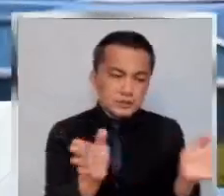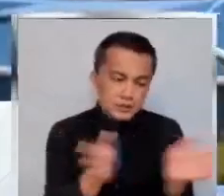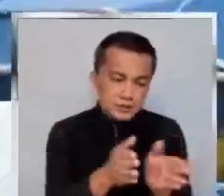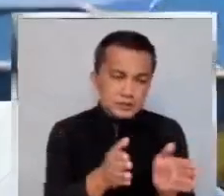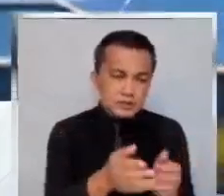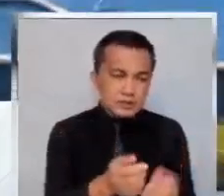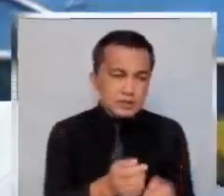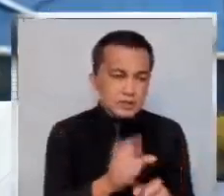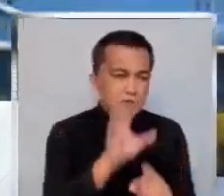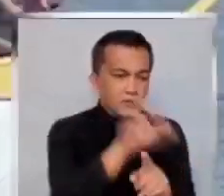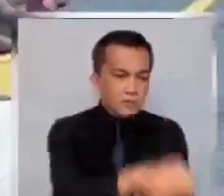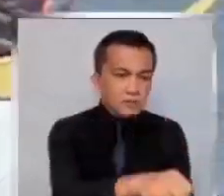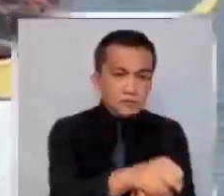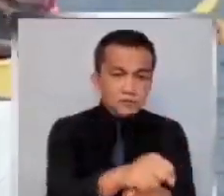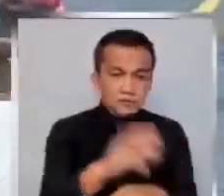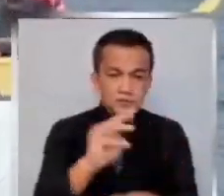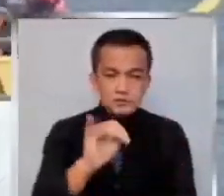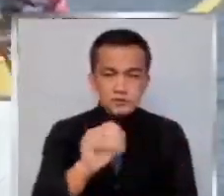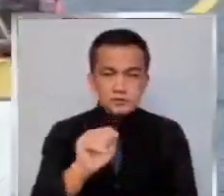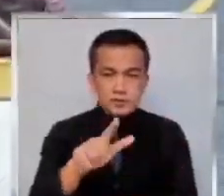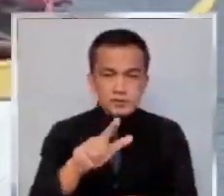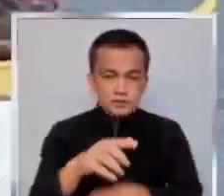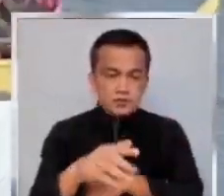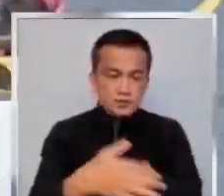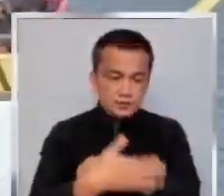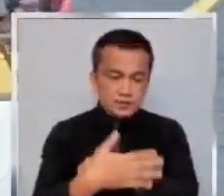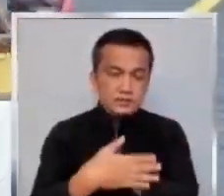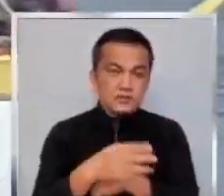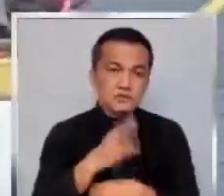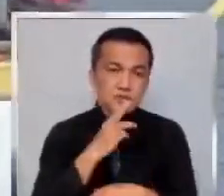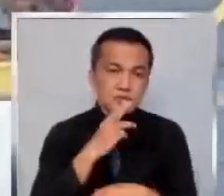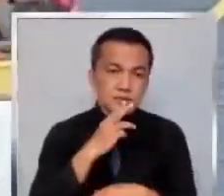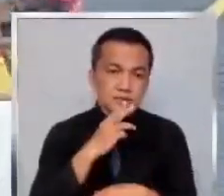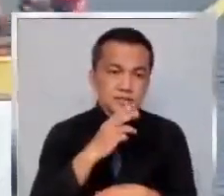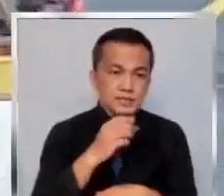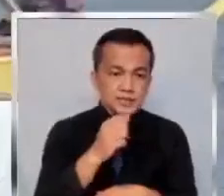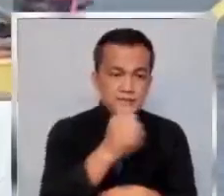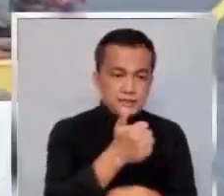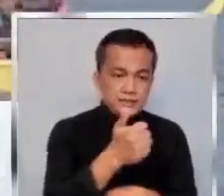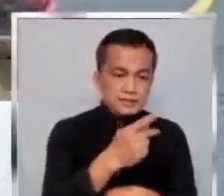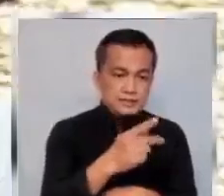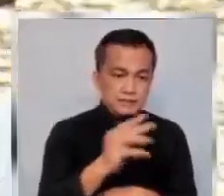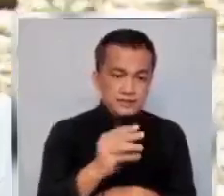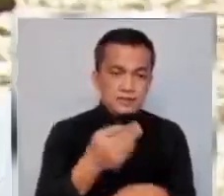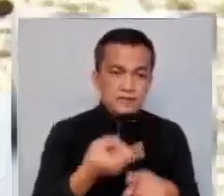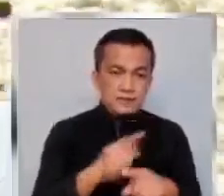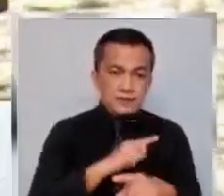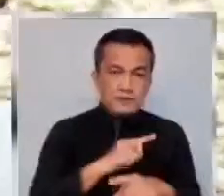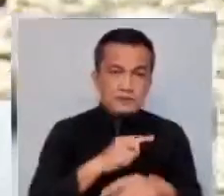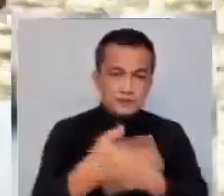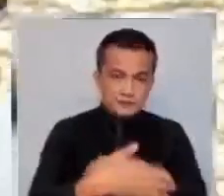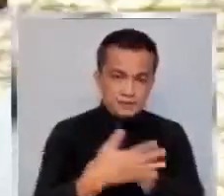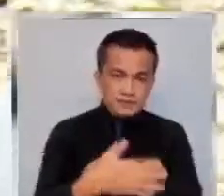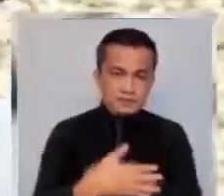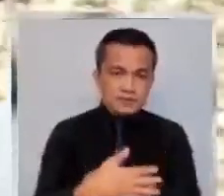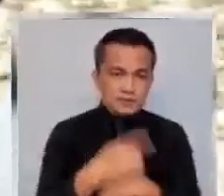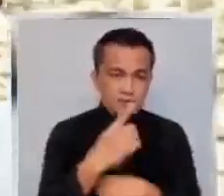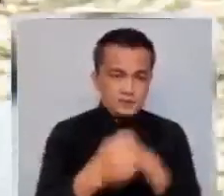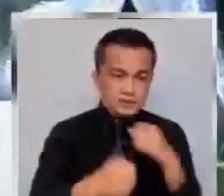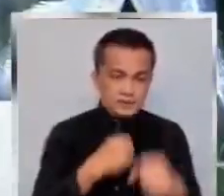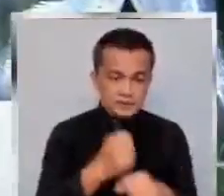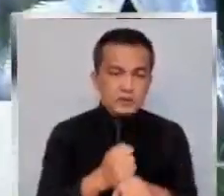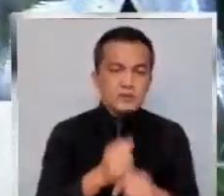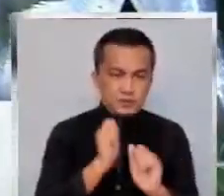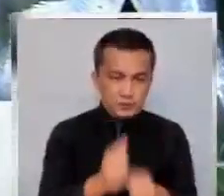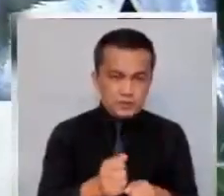sa municipal waters o sa tubig na hanggang 10 kilometro ang sakop mula Pampang. Buong taon din sila pwedeng mangisda. Pero